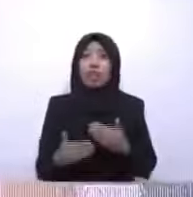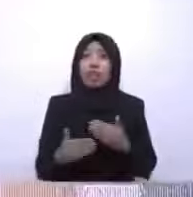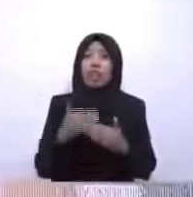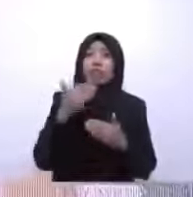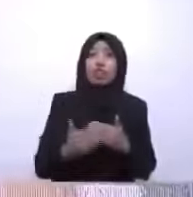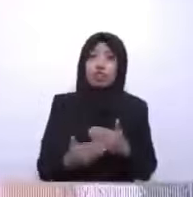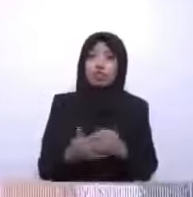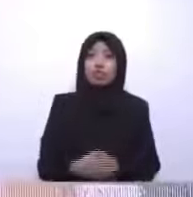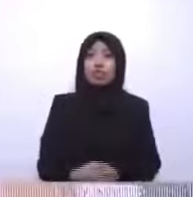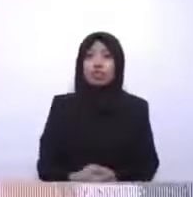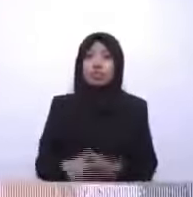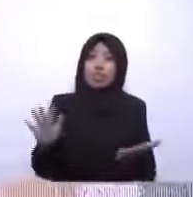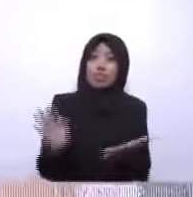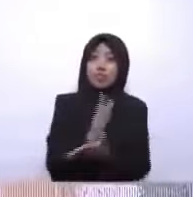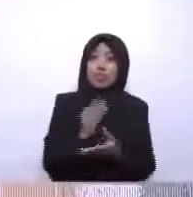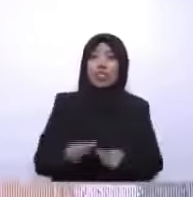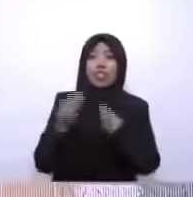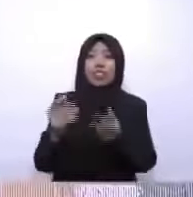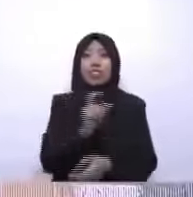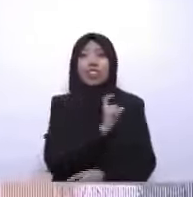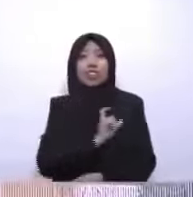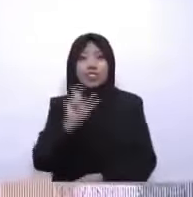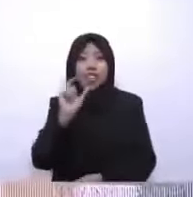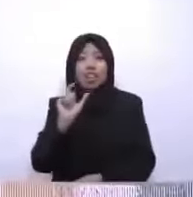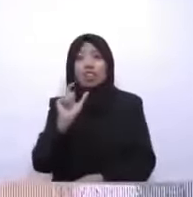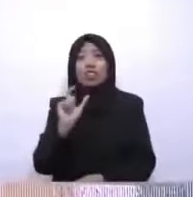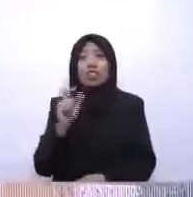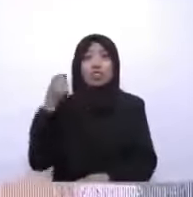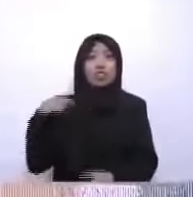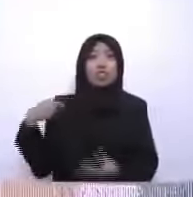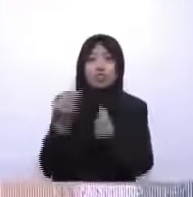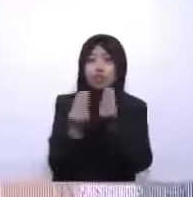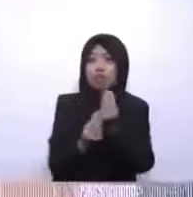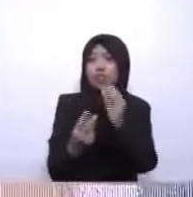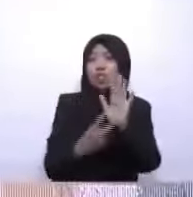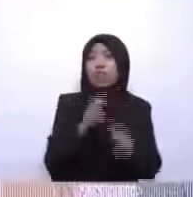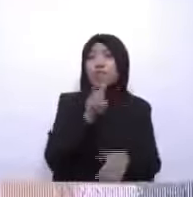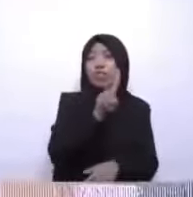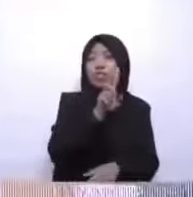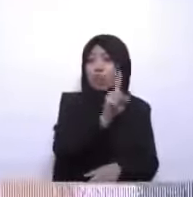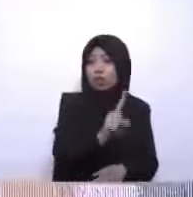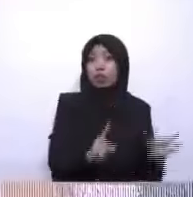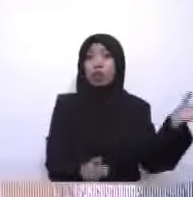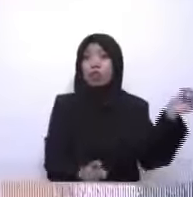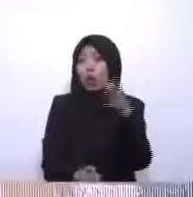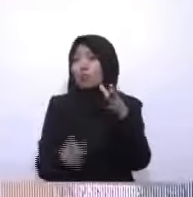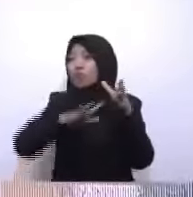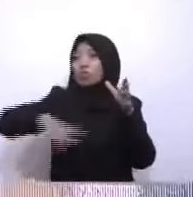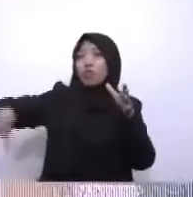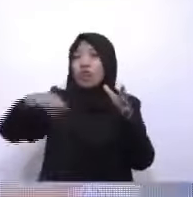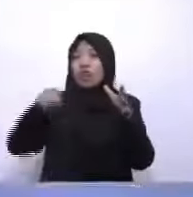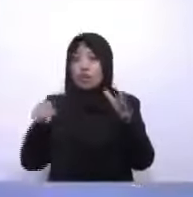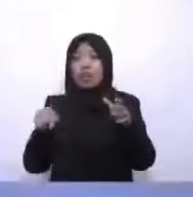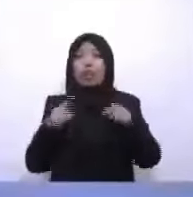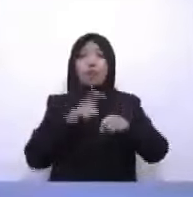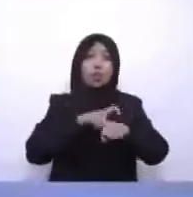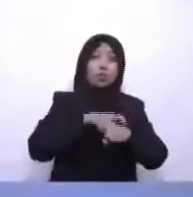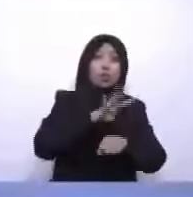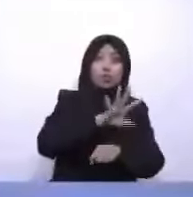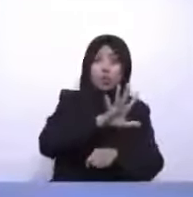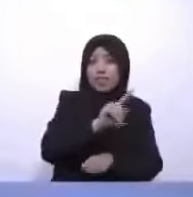Selanjutnya, saya beri kesempatan Cawagub nomor urut 1 untuk menanggapi kembali jawaban dari seluruh Cawagub. Waktu Anda